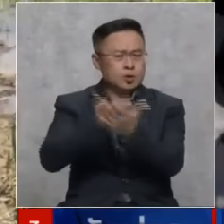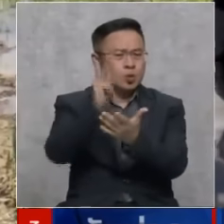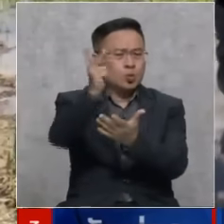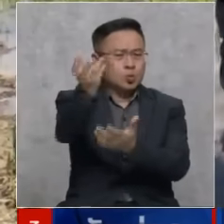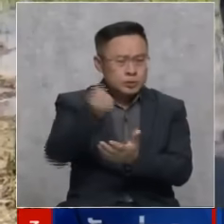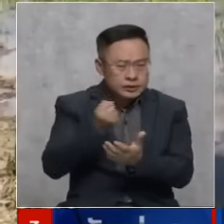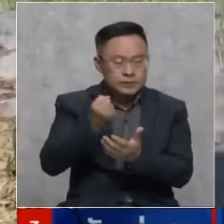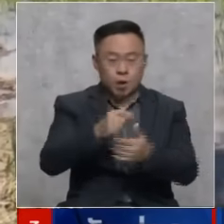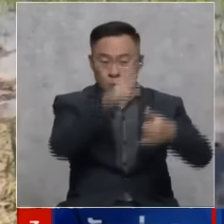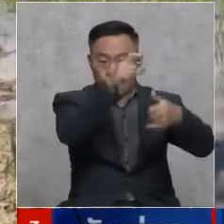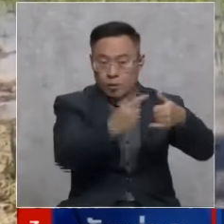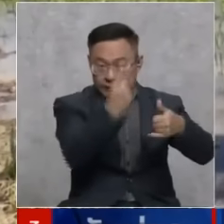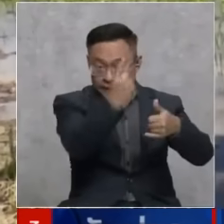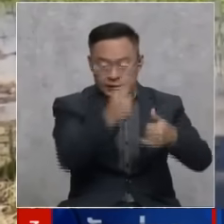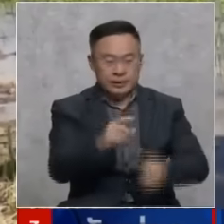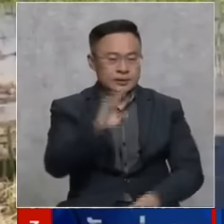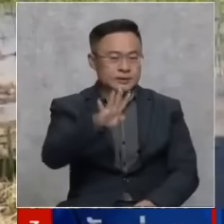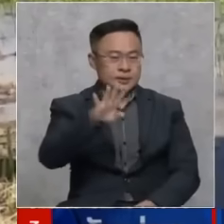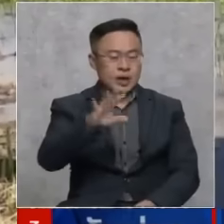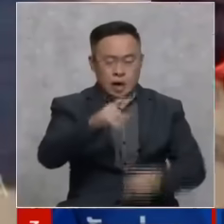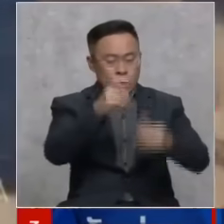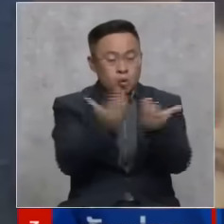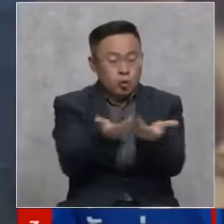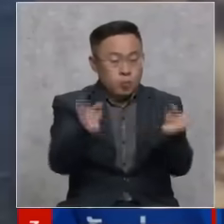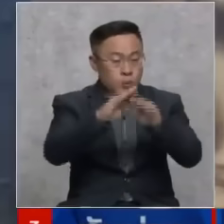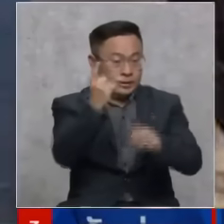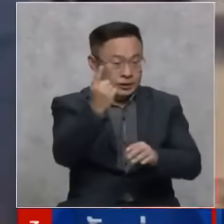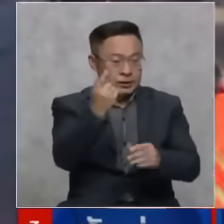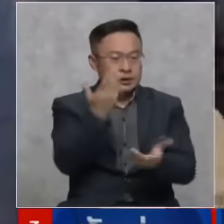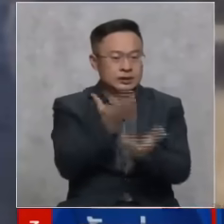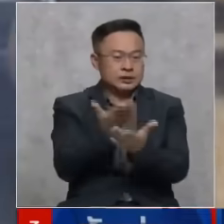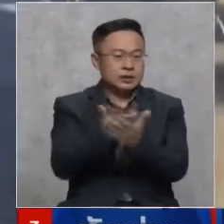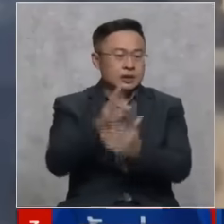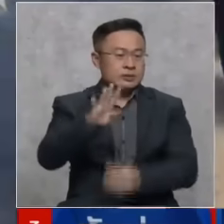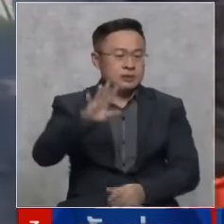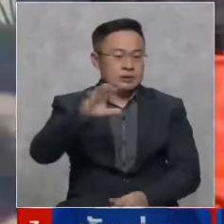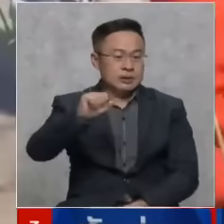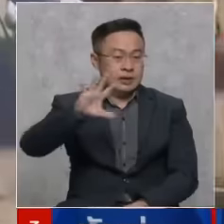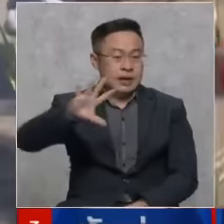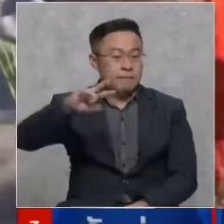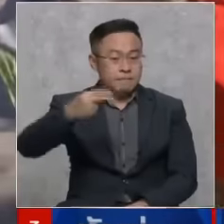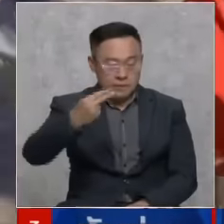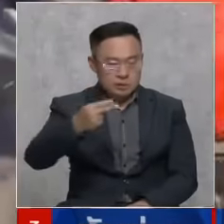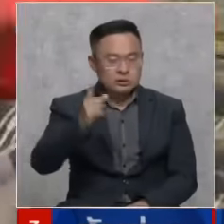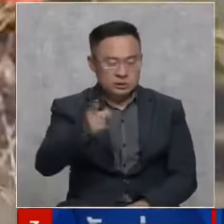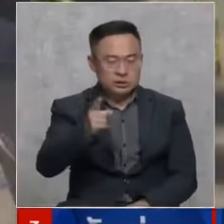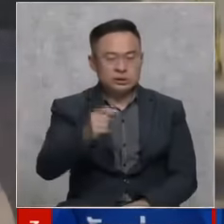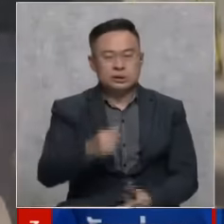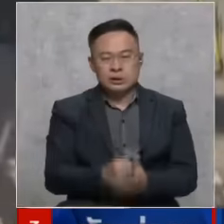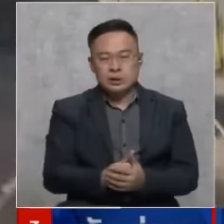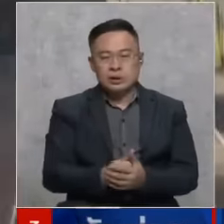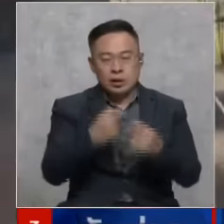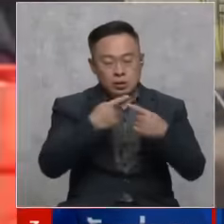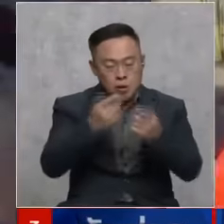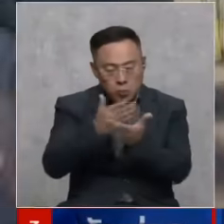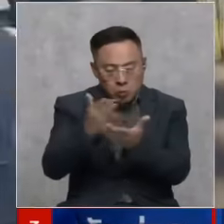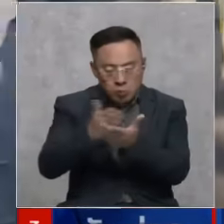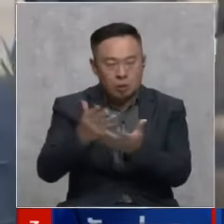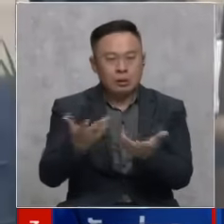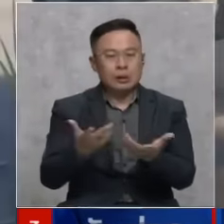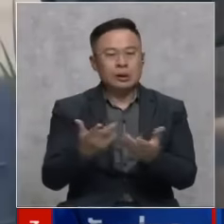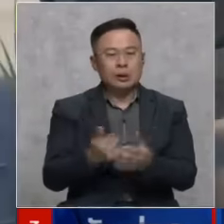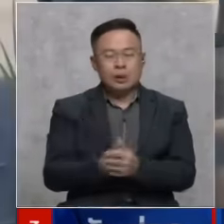างต่อเนื่องตลอด5ปีที่ผ่านมาพบว่ามีเพียง 28% ที่สามารถจ่ายเงินต้นได้บ้างแต่ 56% ชำระ